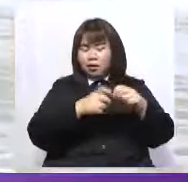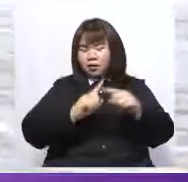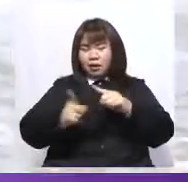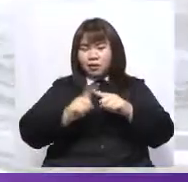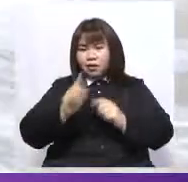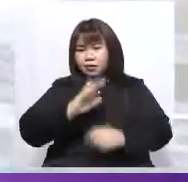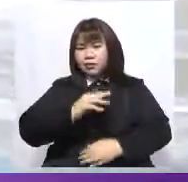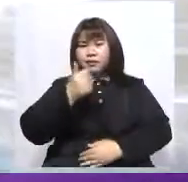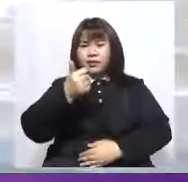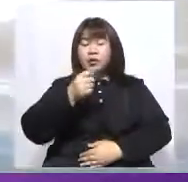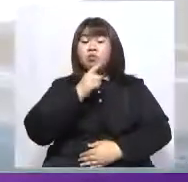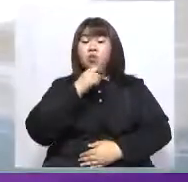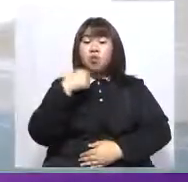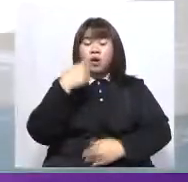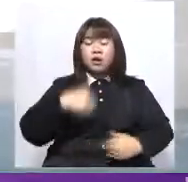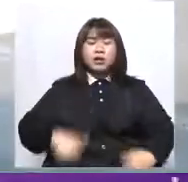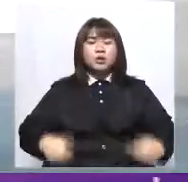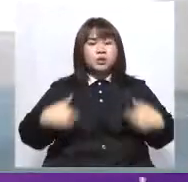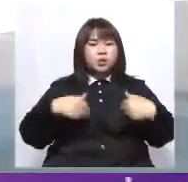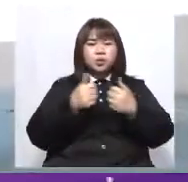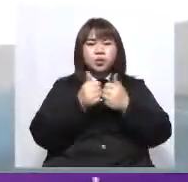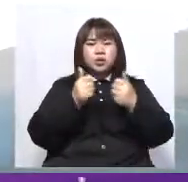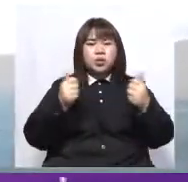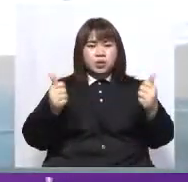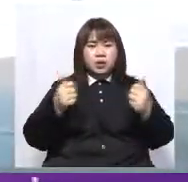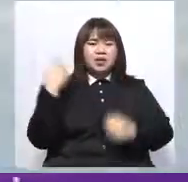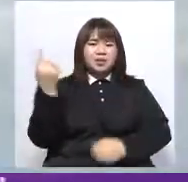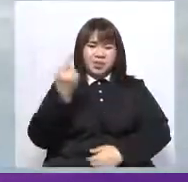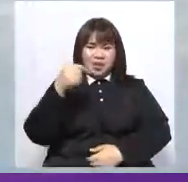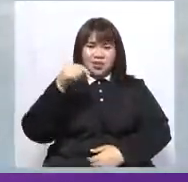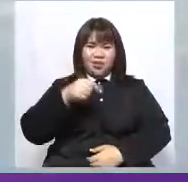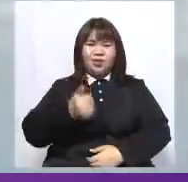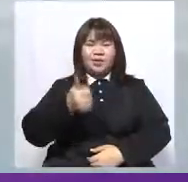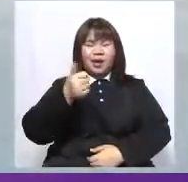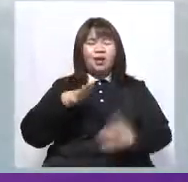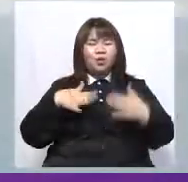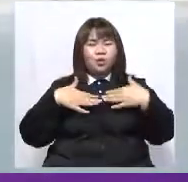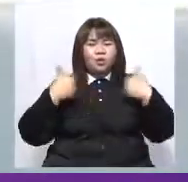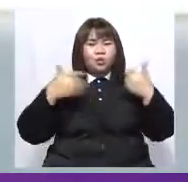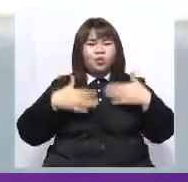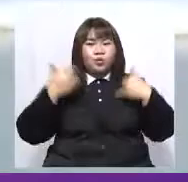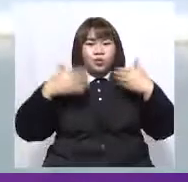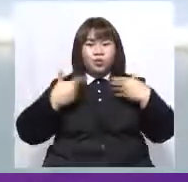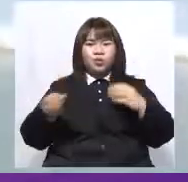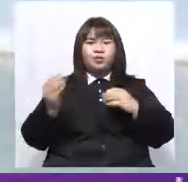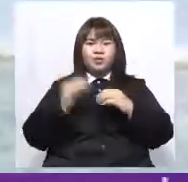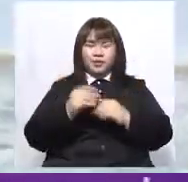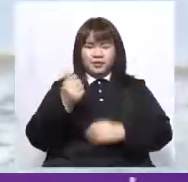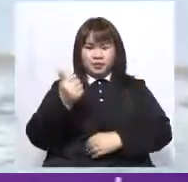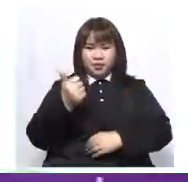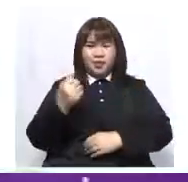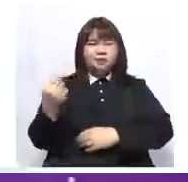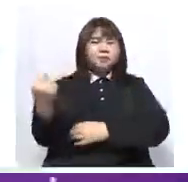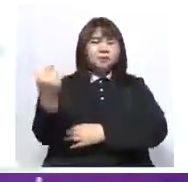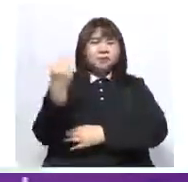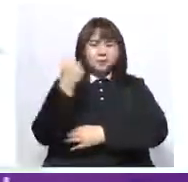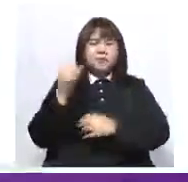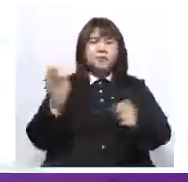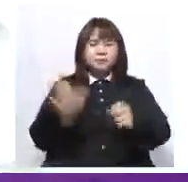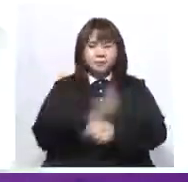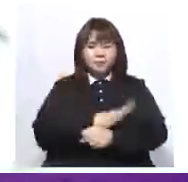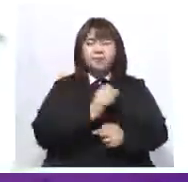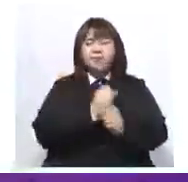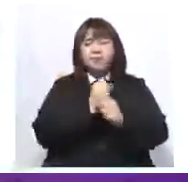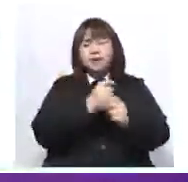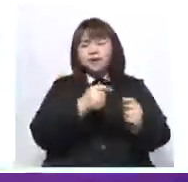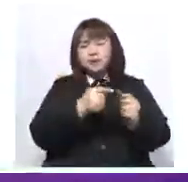ส่วนใครที่ชีวิตดีมีความสุขอยู่แล้วก็มาเที่ยวกันได้นะครับสุขแล้วสุขยิ่งขึ้นไปอีกเติมพลังงานให้เต็มหลอดเพื่อกลับไปทำง